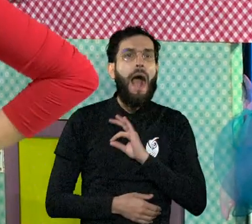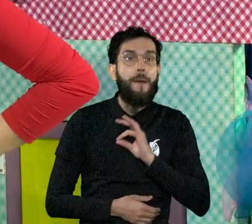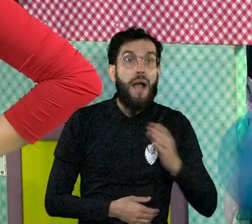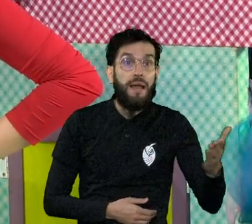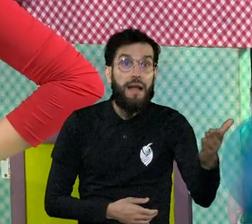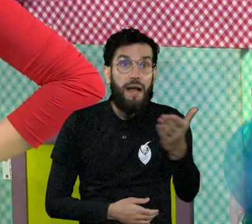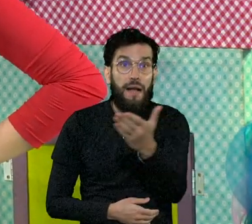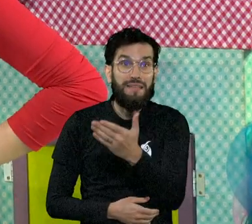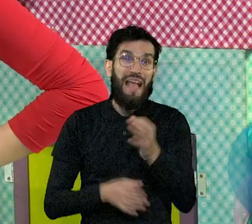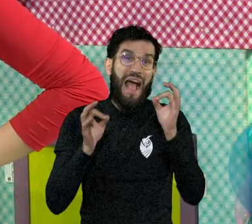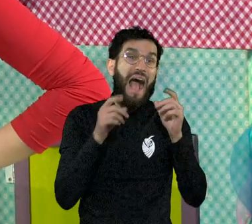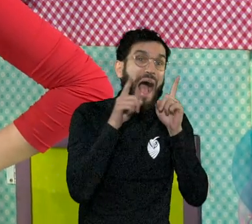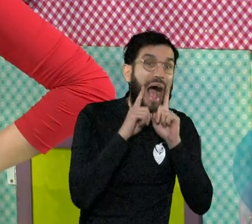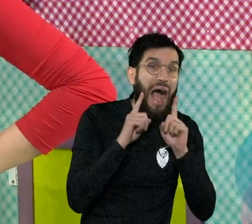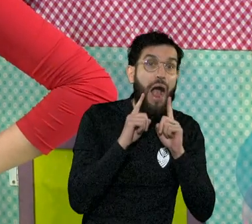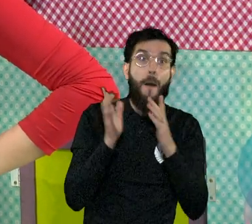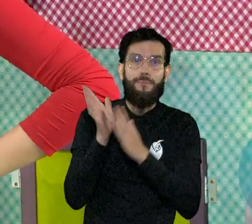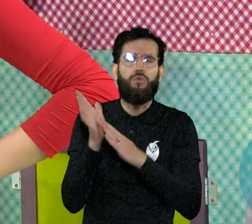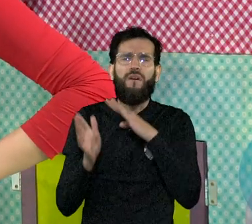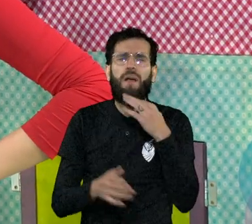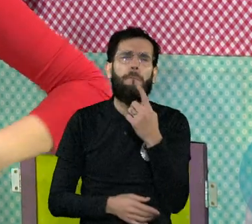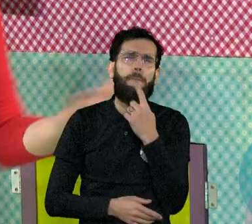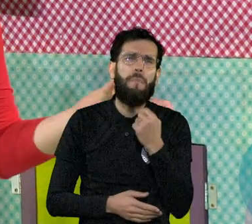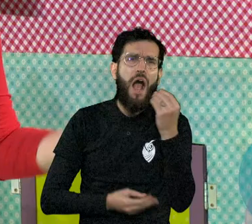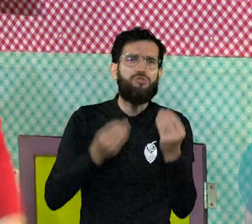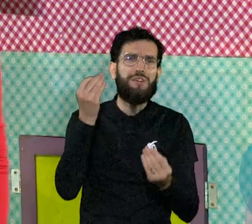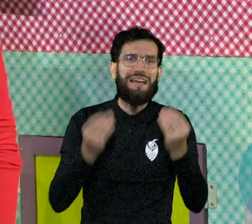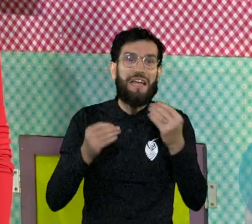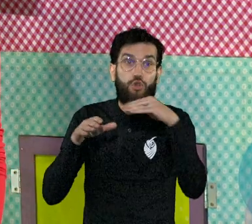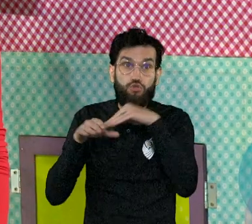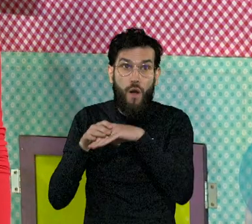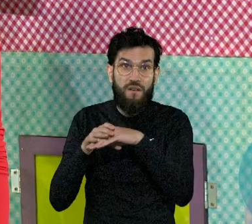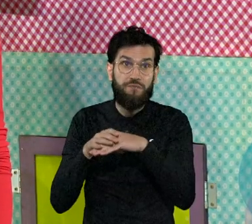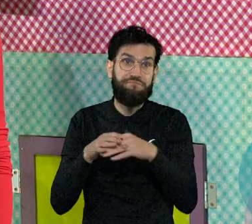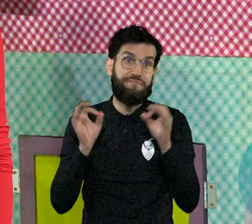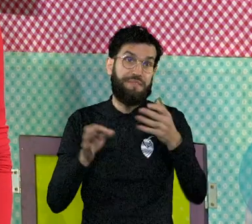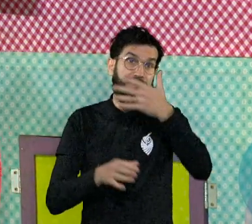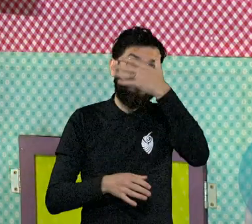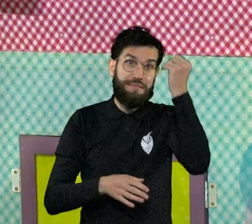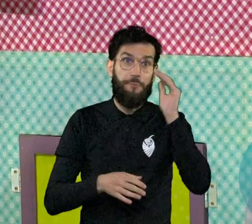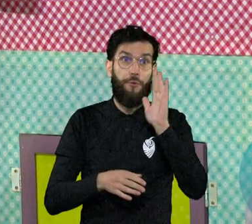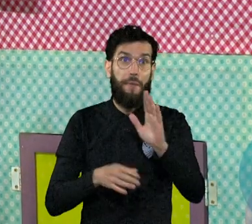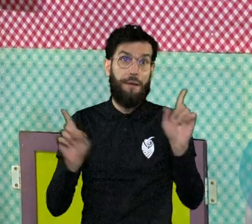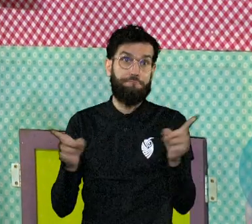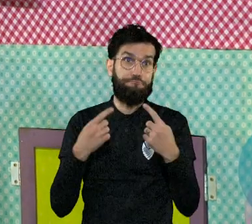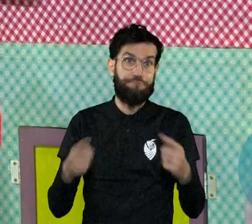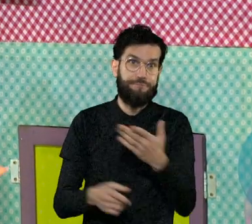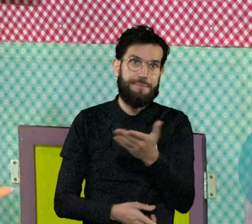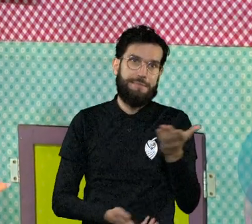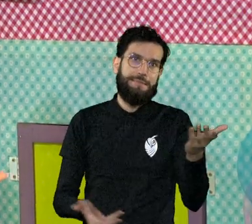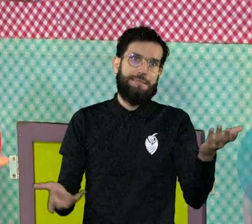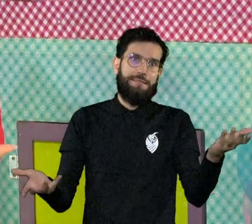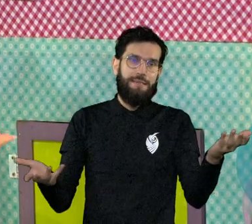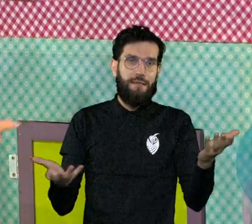že Hanička Murkovi sa tak zapáčila hra na schovávačku, že úplne zabudli, že majú koncert. Aj vám sa to stáva, že